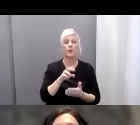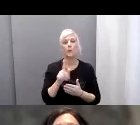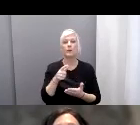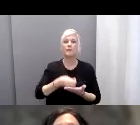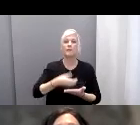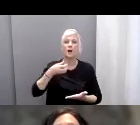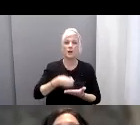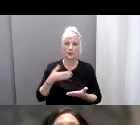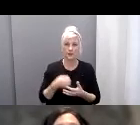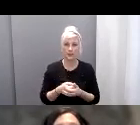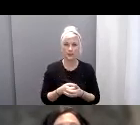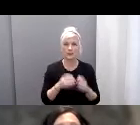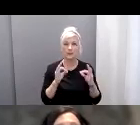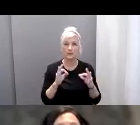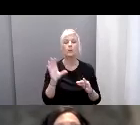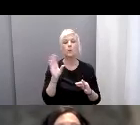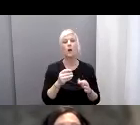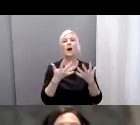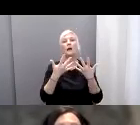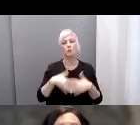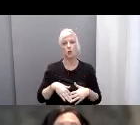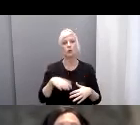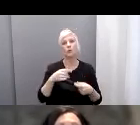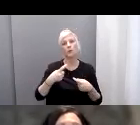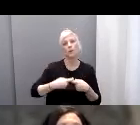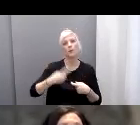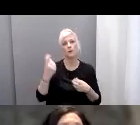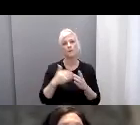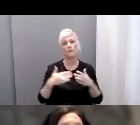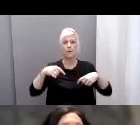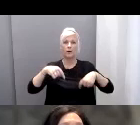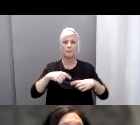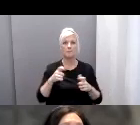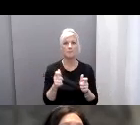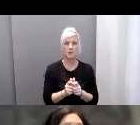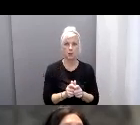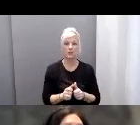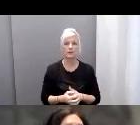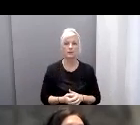den utvärderingen automatiskt när ni loggar ut från mötet.